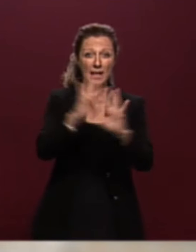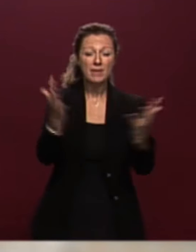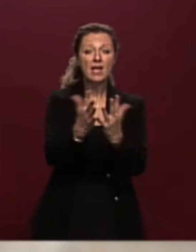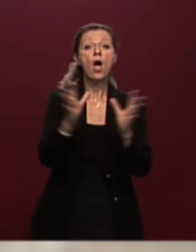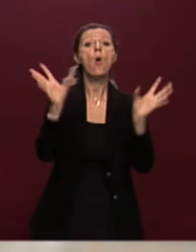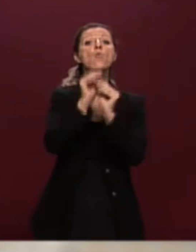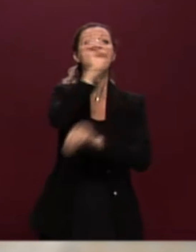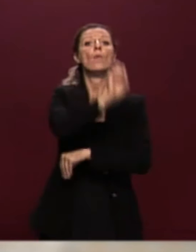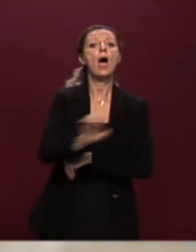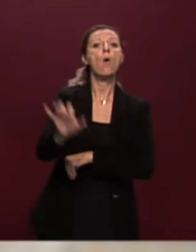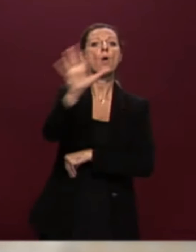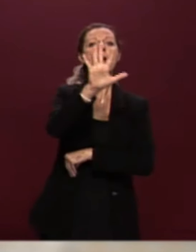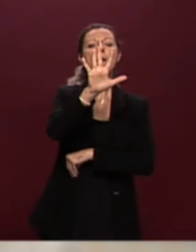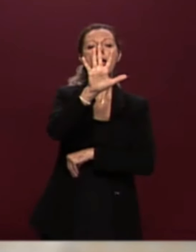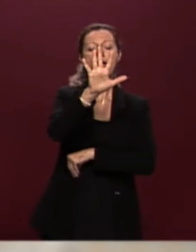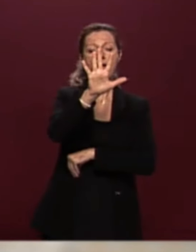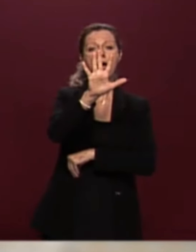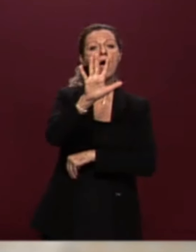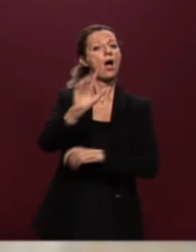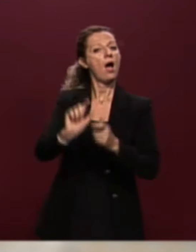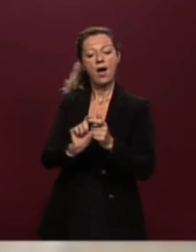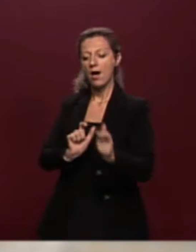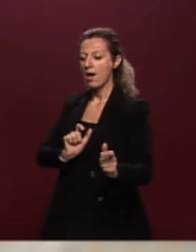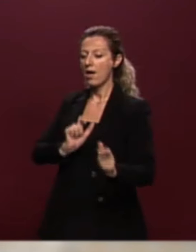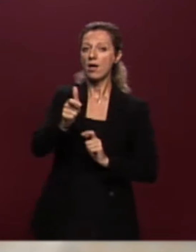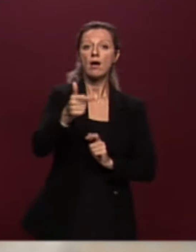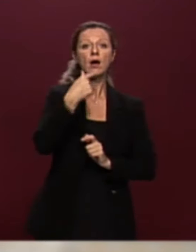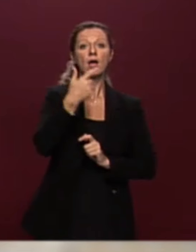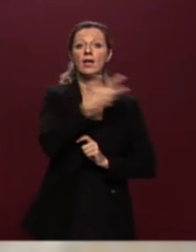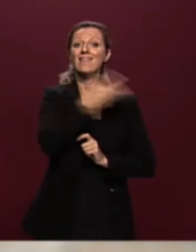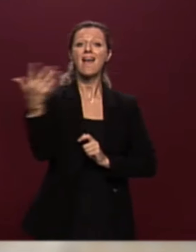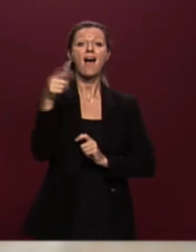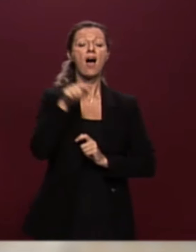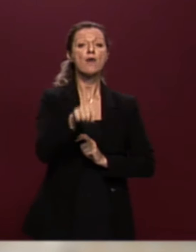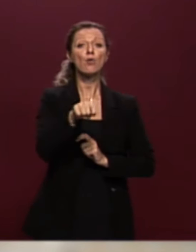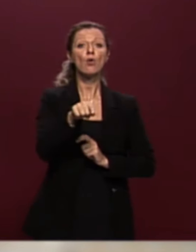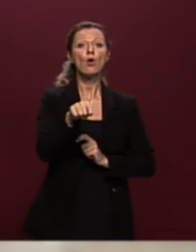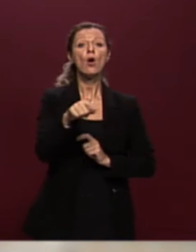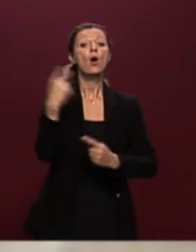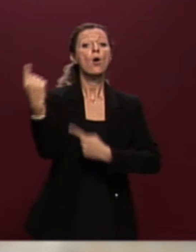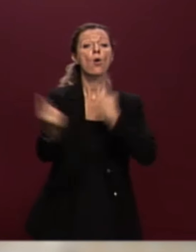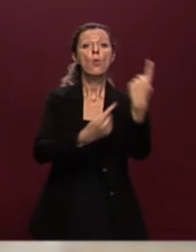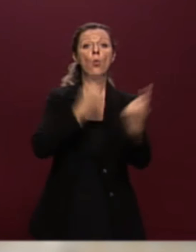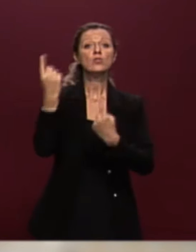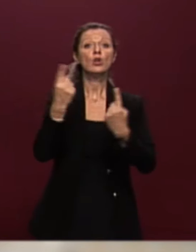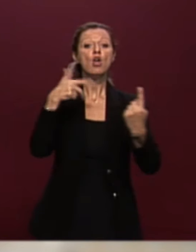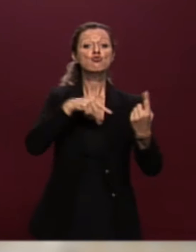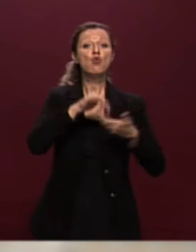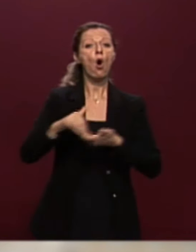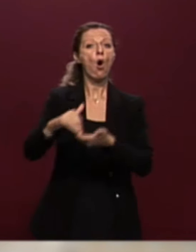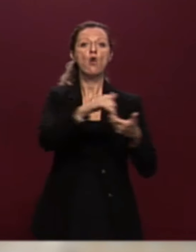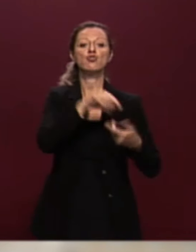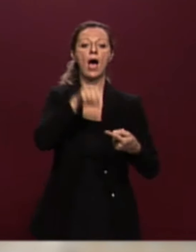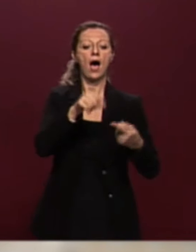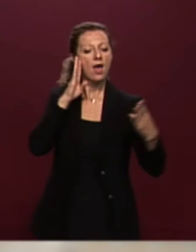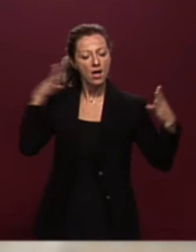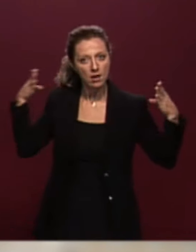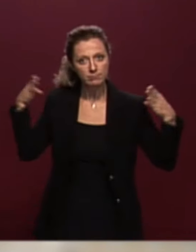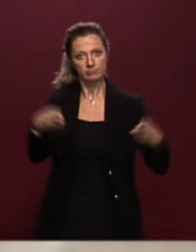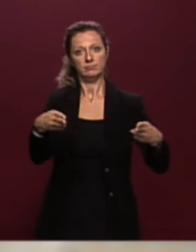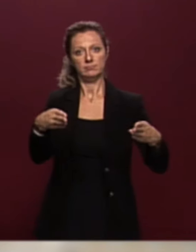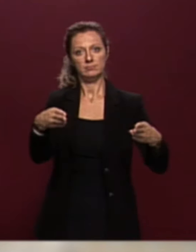Europea ha reagito affermando la centralità della questione sociale.